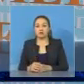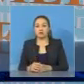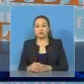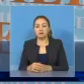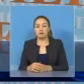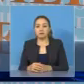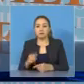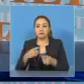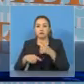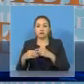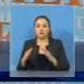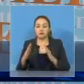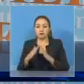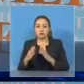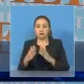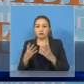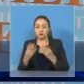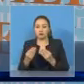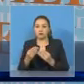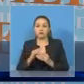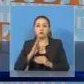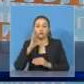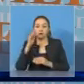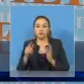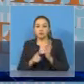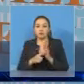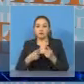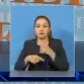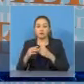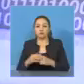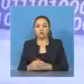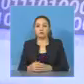на следующий день утром девушки в 7 часов утра вернулись домой.